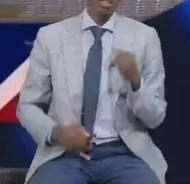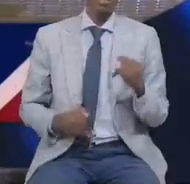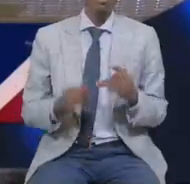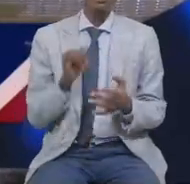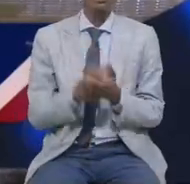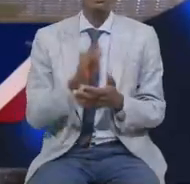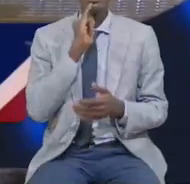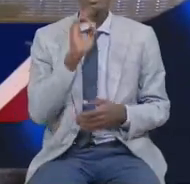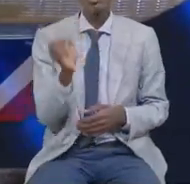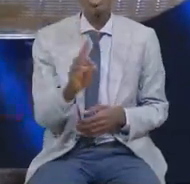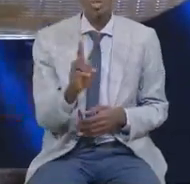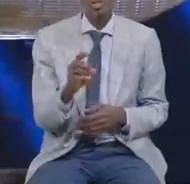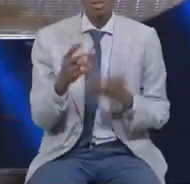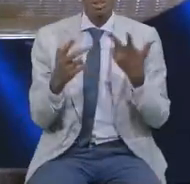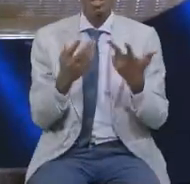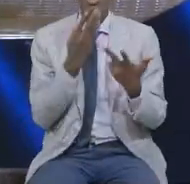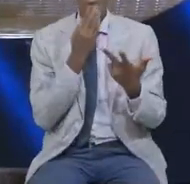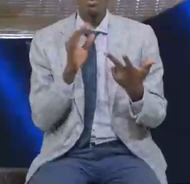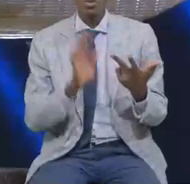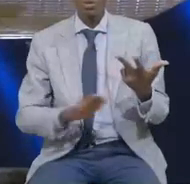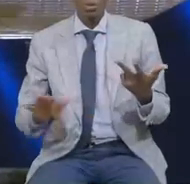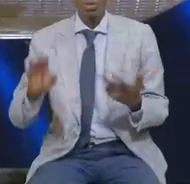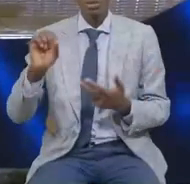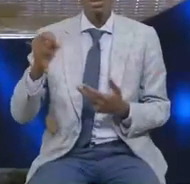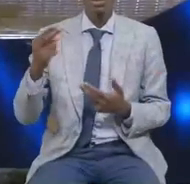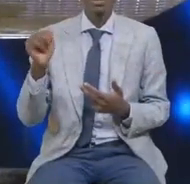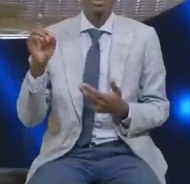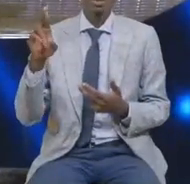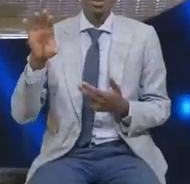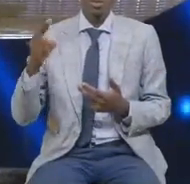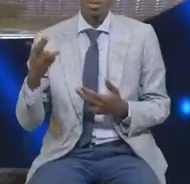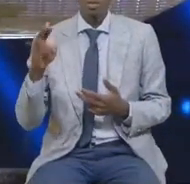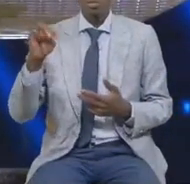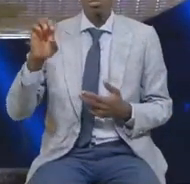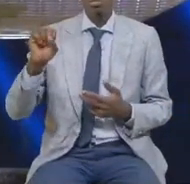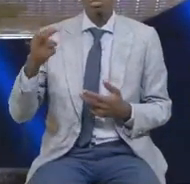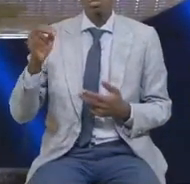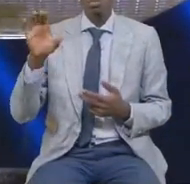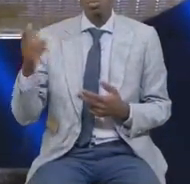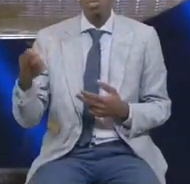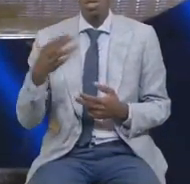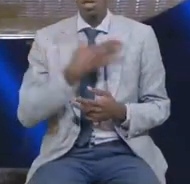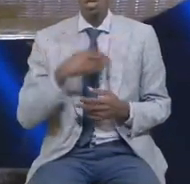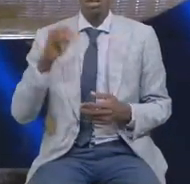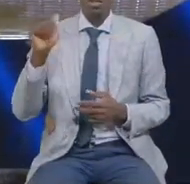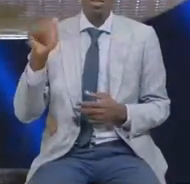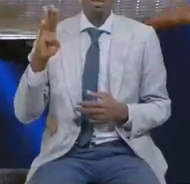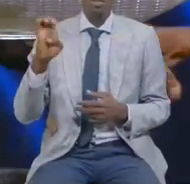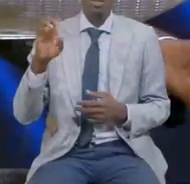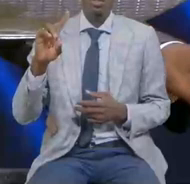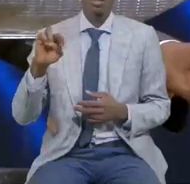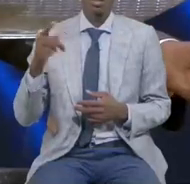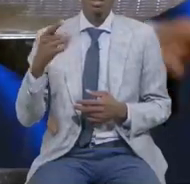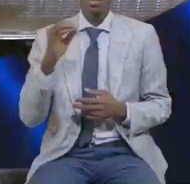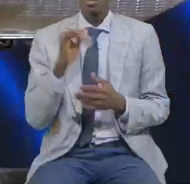C'est là que Sadrach, Meshach et Abednego ont tracé la ligne que non. Oui, on peut travailler ici.